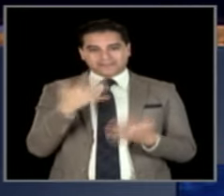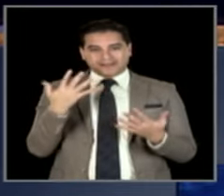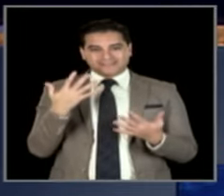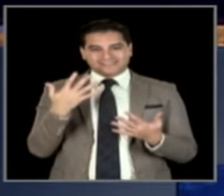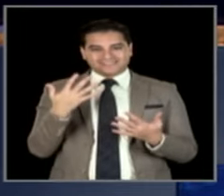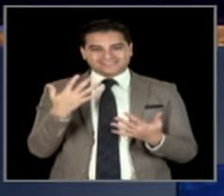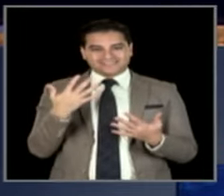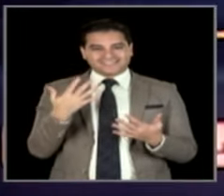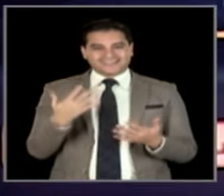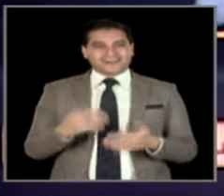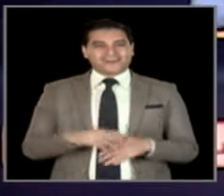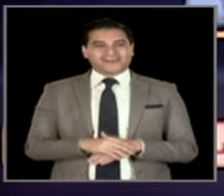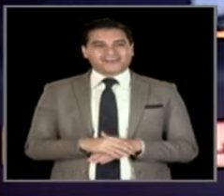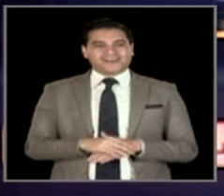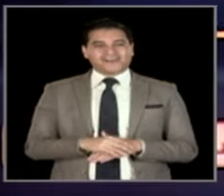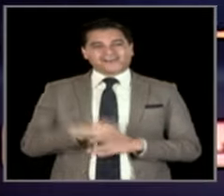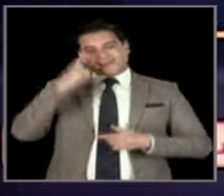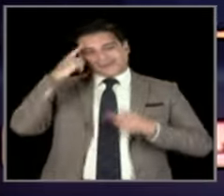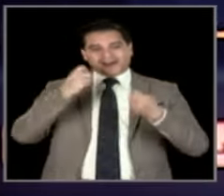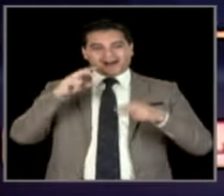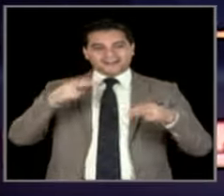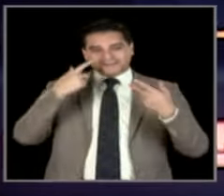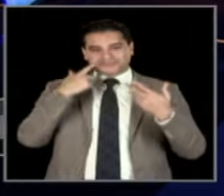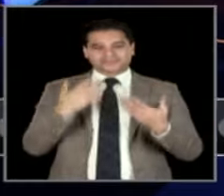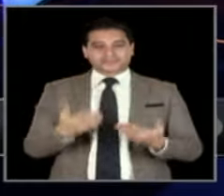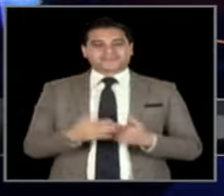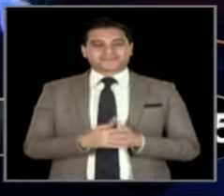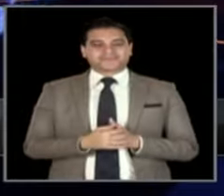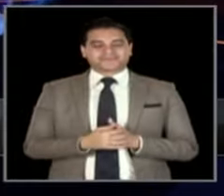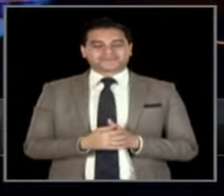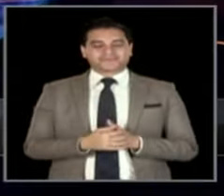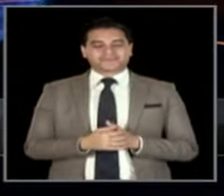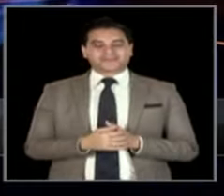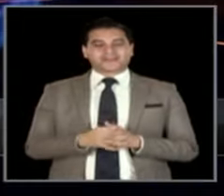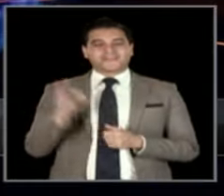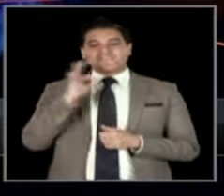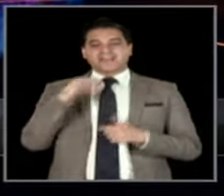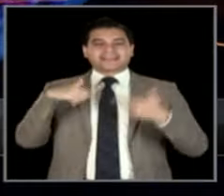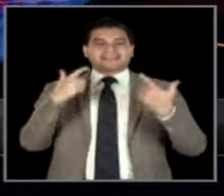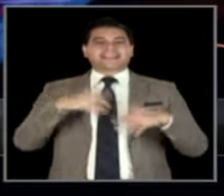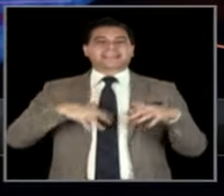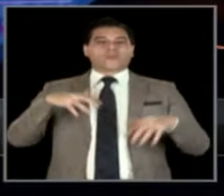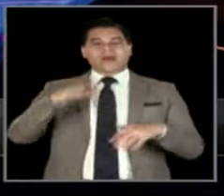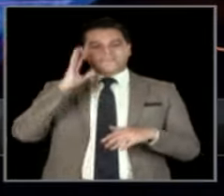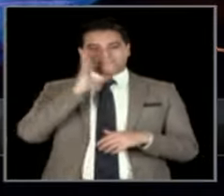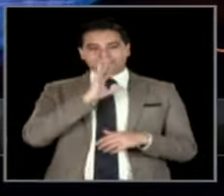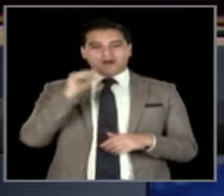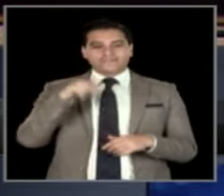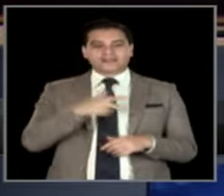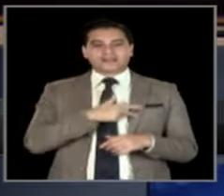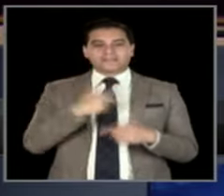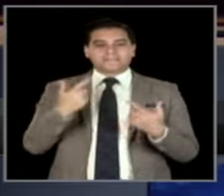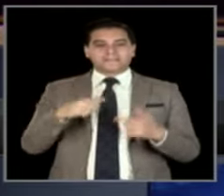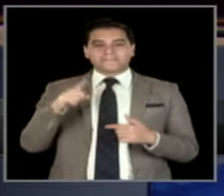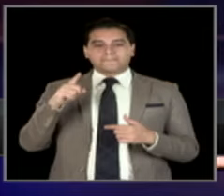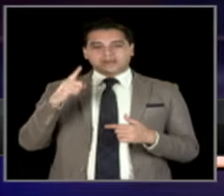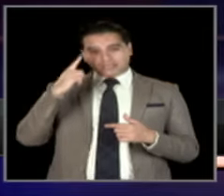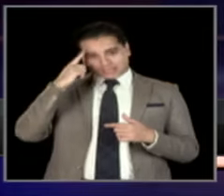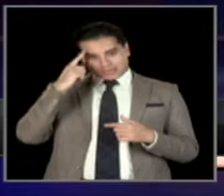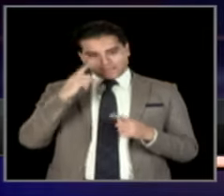أنا متلبس. تحت الضغط كاونتر. في أي دولة آسيوية تقع مدينة ووهان؟